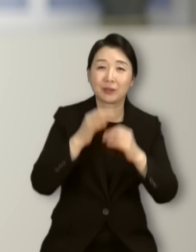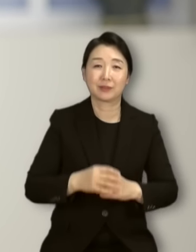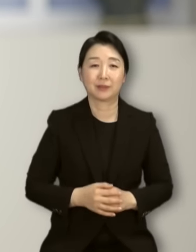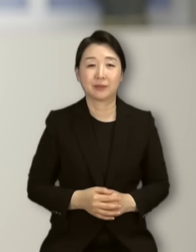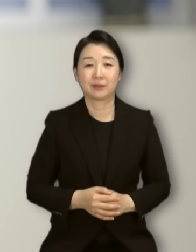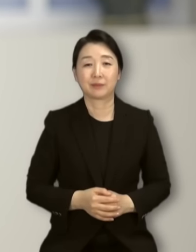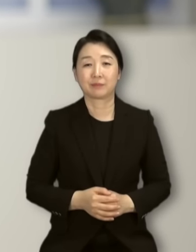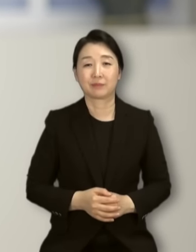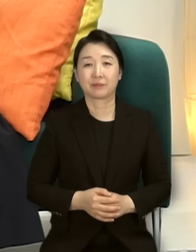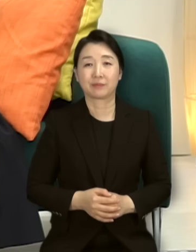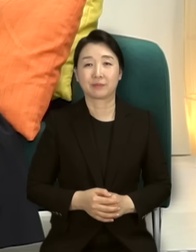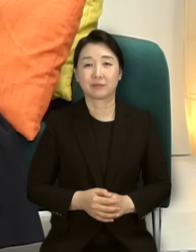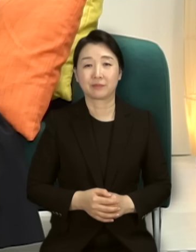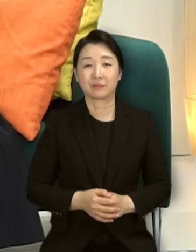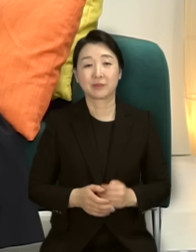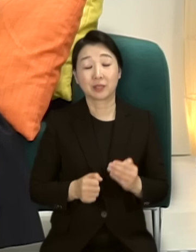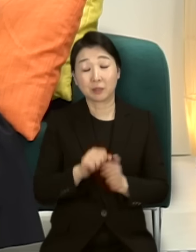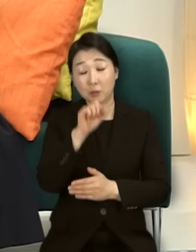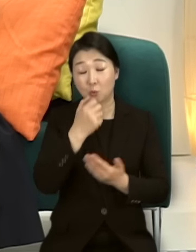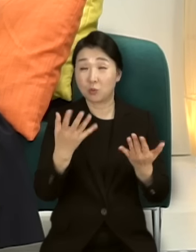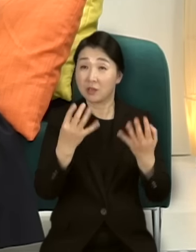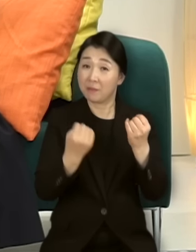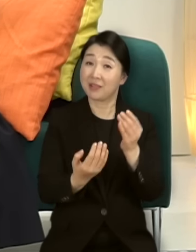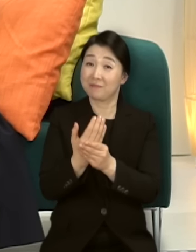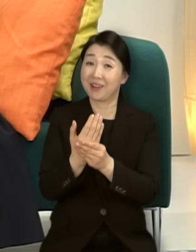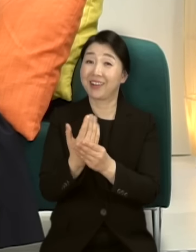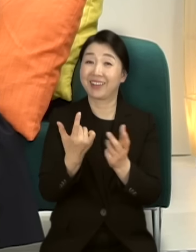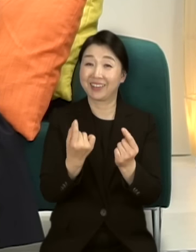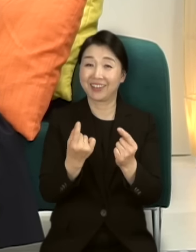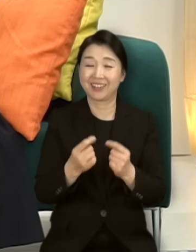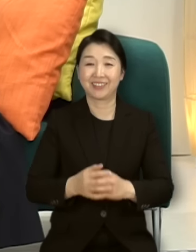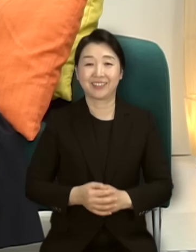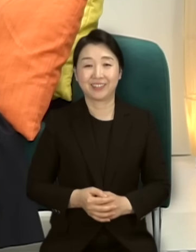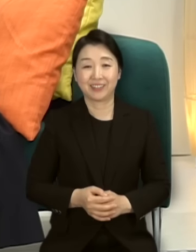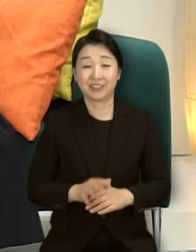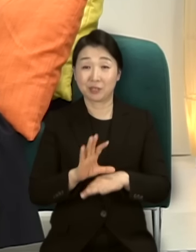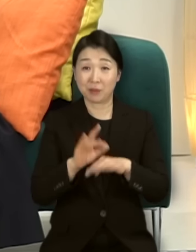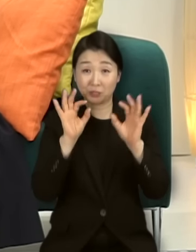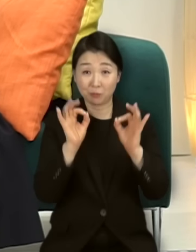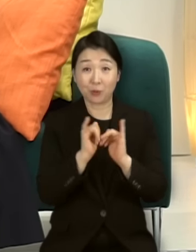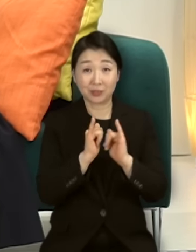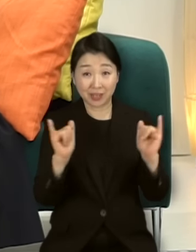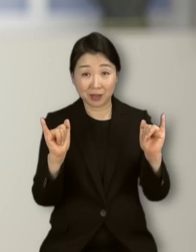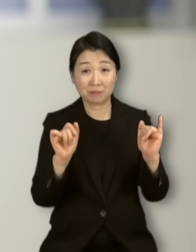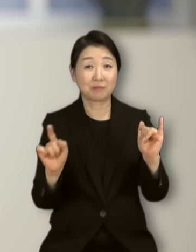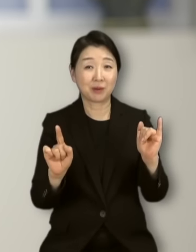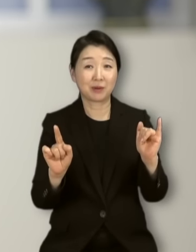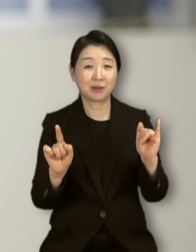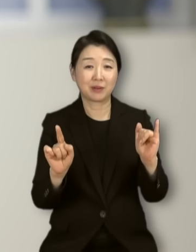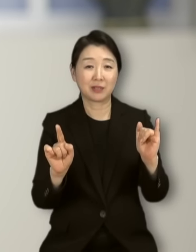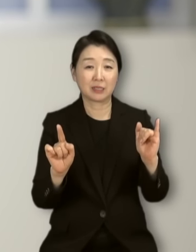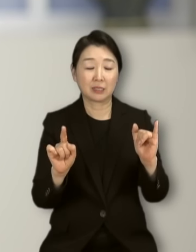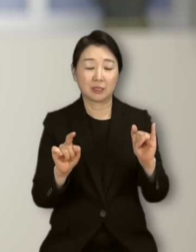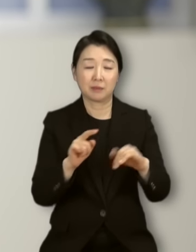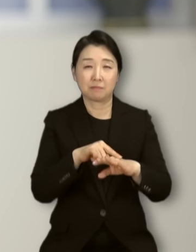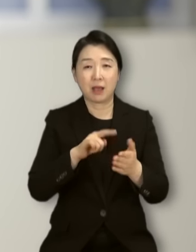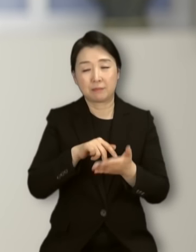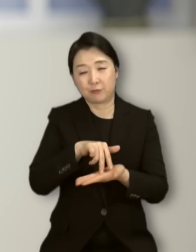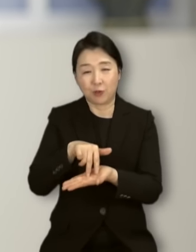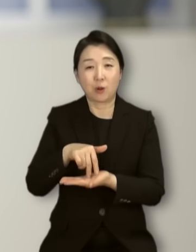했었고 음 그래서 점점 좋은 일들이 많이 생기지 않았나 어 지금 방송을 보시는 분들 중에 이렇게